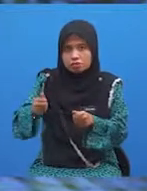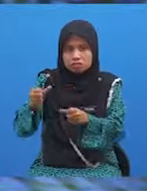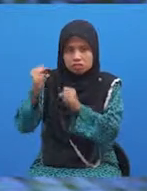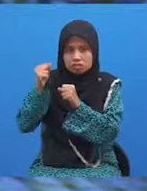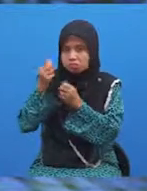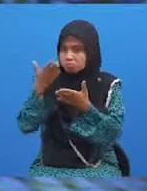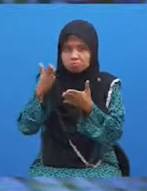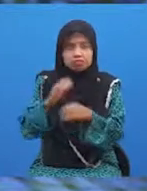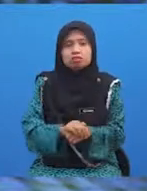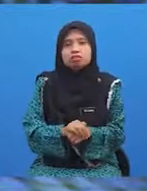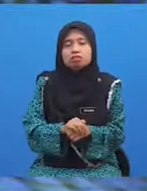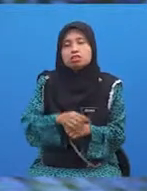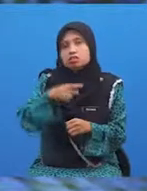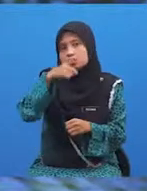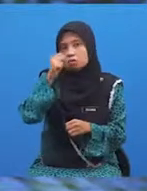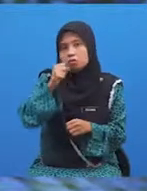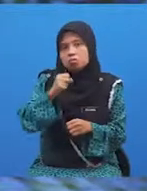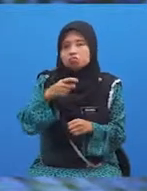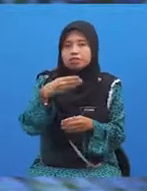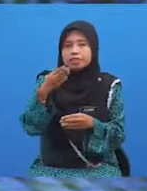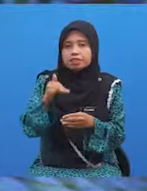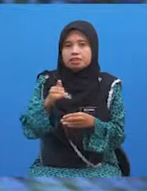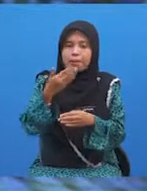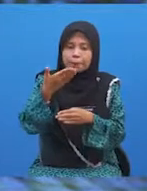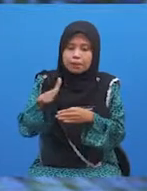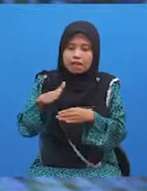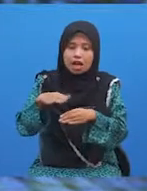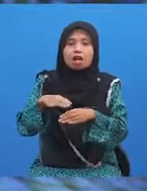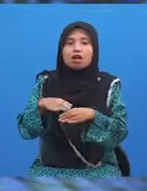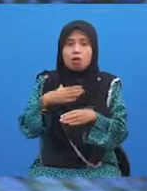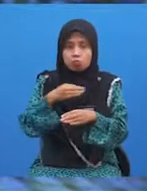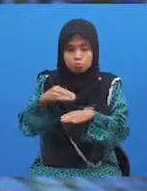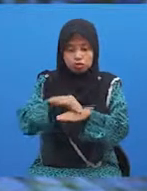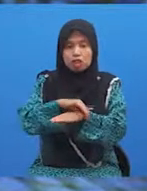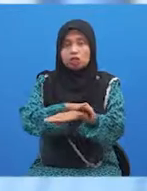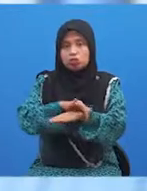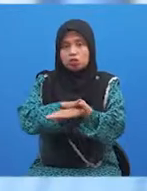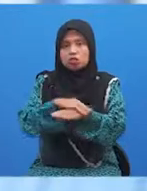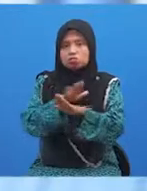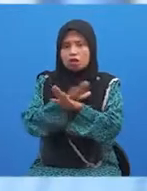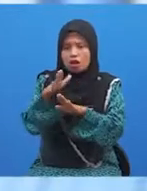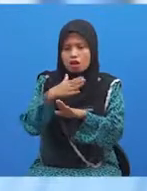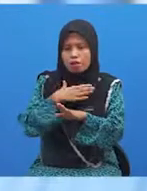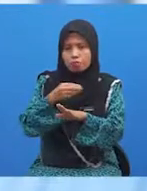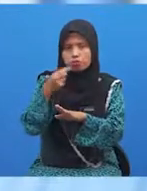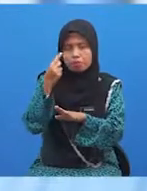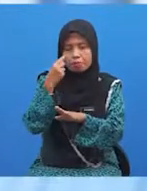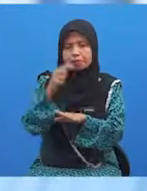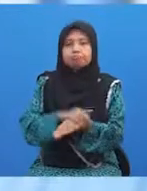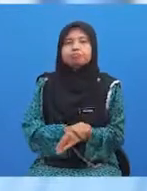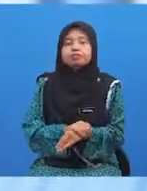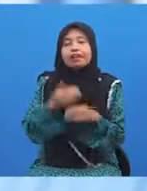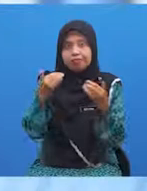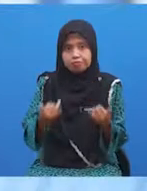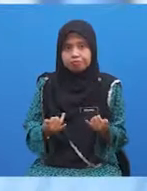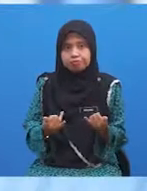Baginya, biar putih tulang, jangan putih mata. Baiklah,